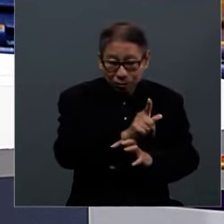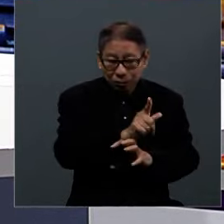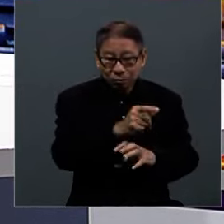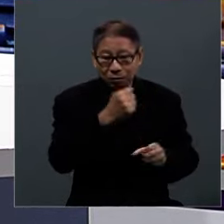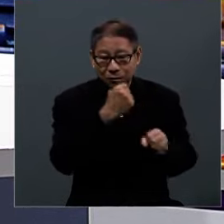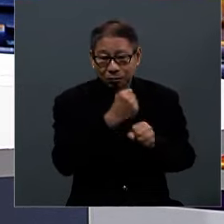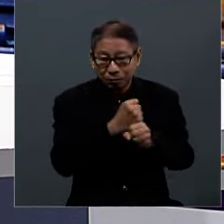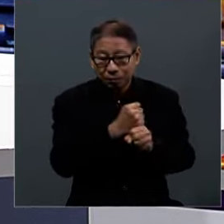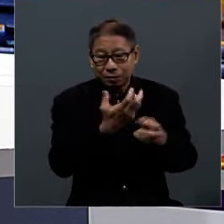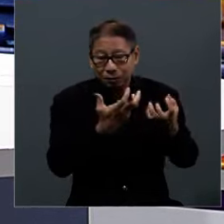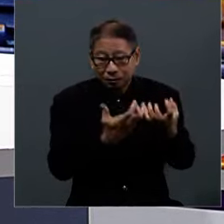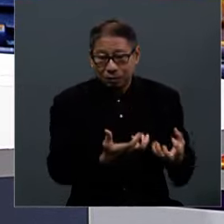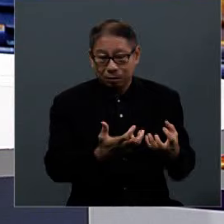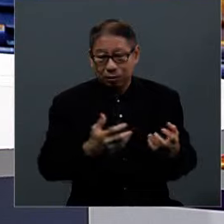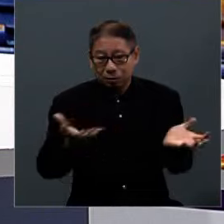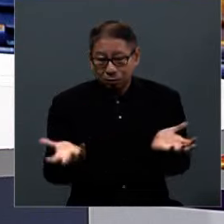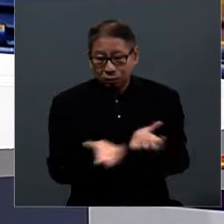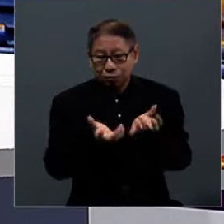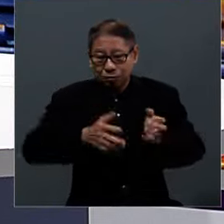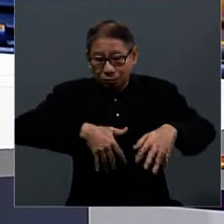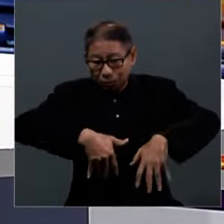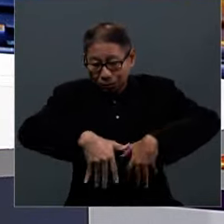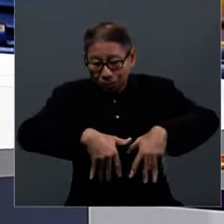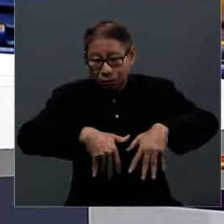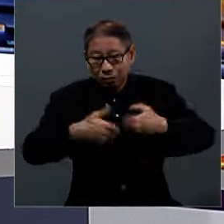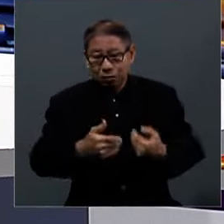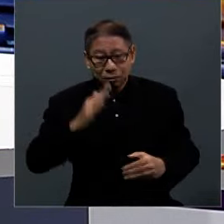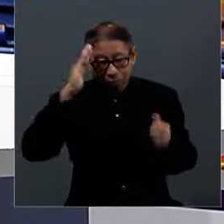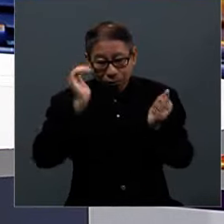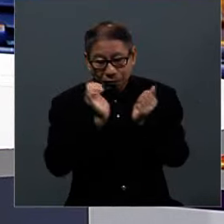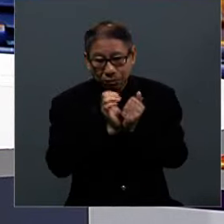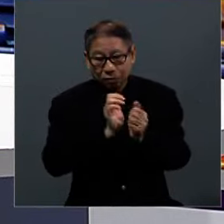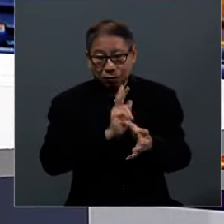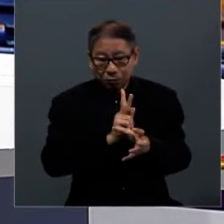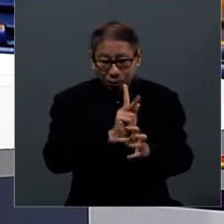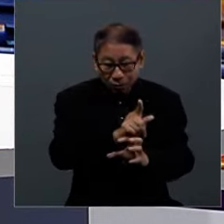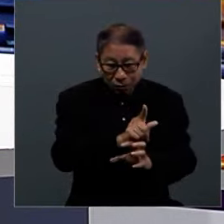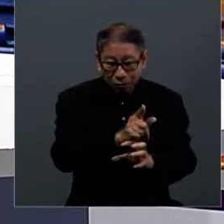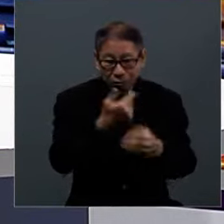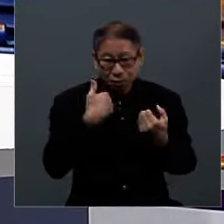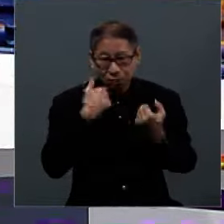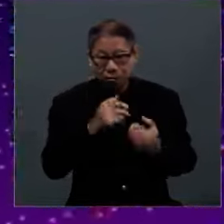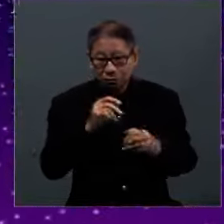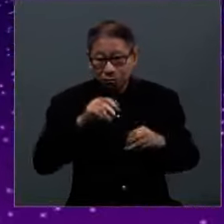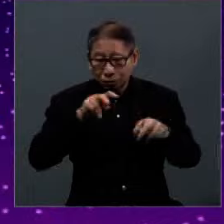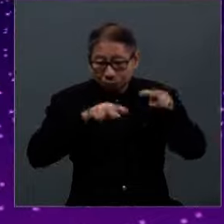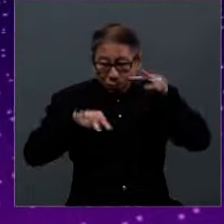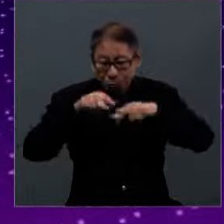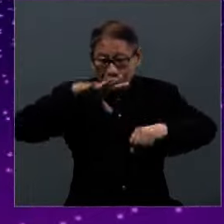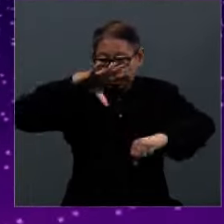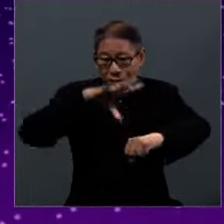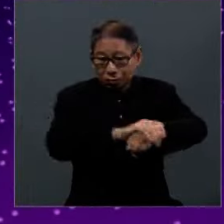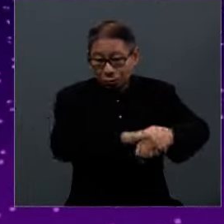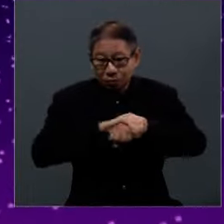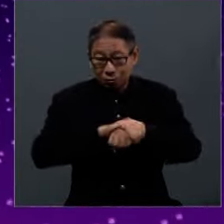ที่อาจจะส่งผลต่อพี่น้องประชาชนหลายคนเช่นเดียวกันนะครับก็คือตำรวจไซเบอร์เนี่ยได้ไปเปิดปฏิบัติการบุกค้นจับกุมแก๊งที่